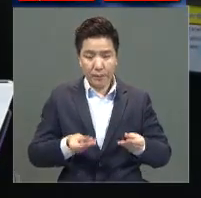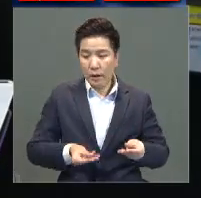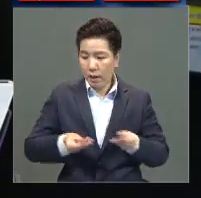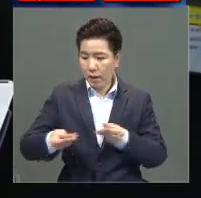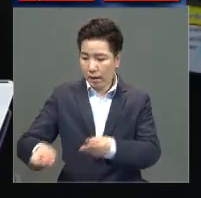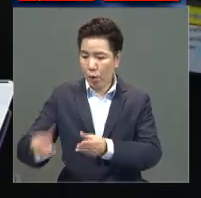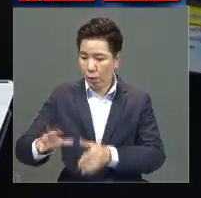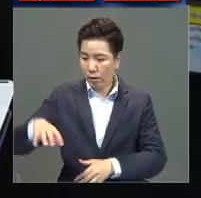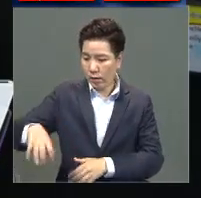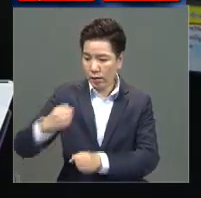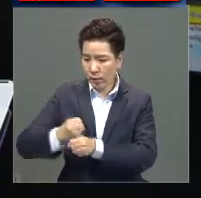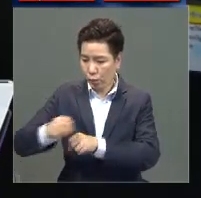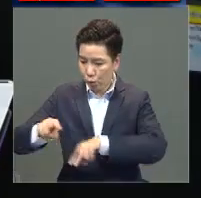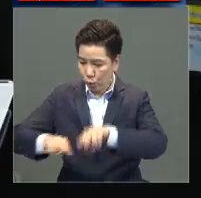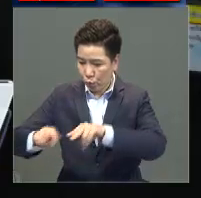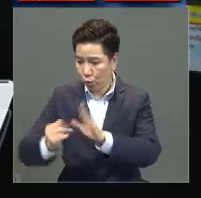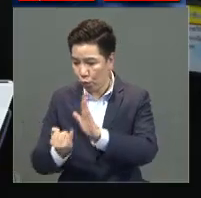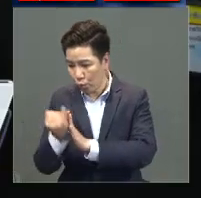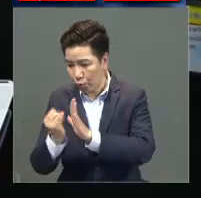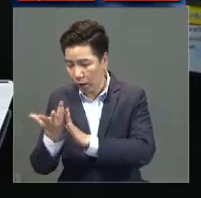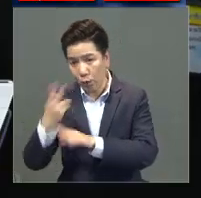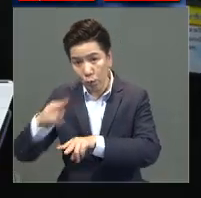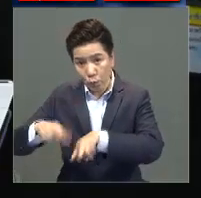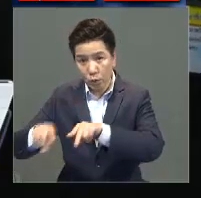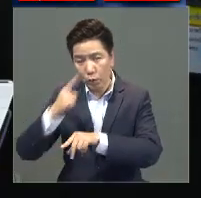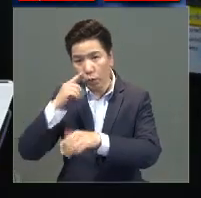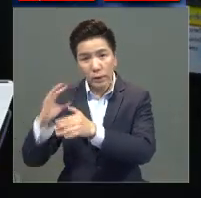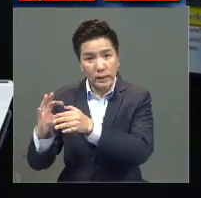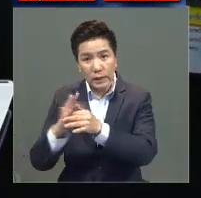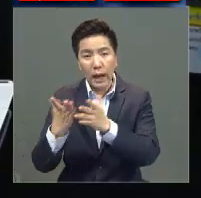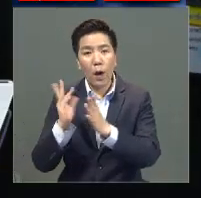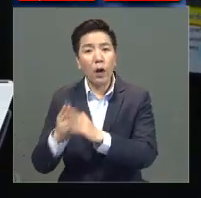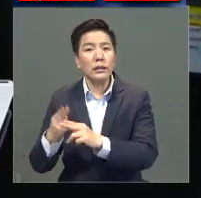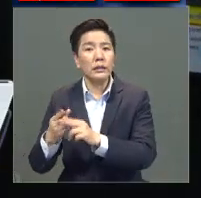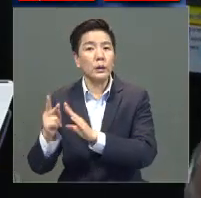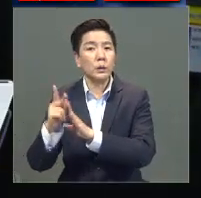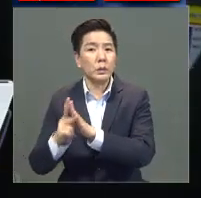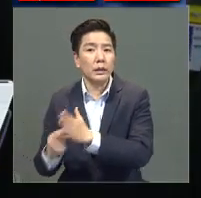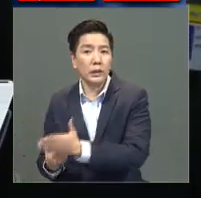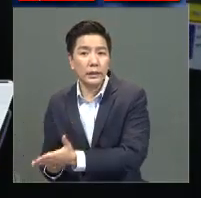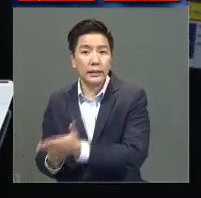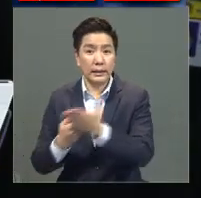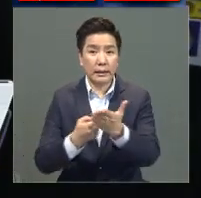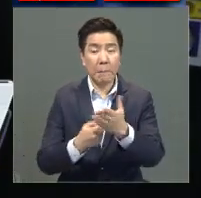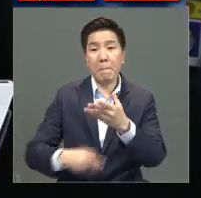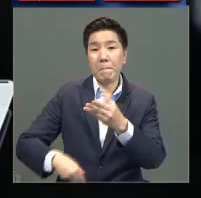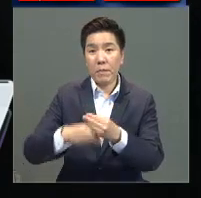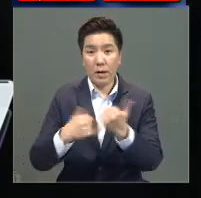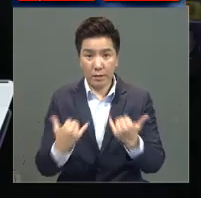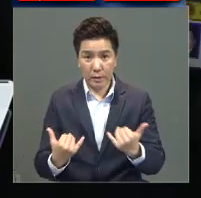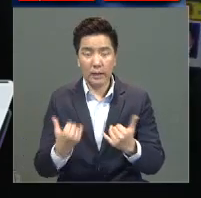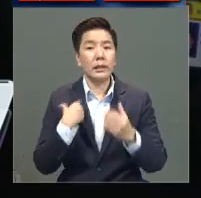ตรวจสอบความถูกต้องนะครับเริ่มตั้งแต่ส่วนประกอบของการเสนอกฎหมายแก้ไขเพิ่มเติม